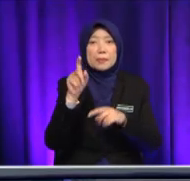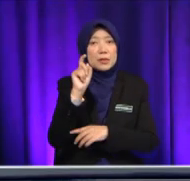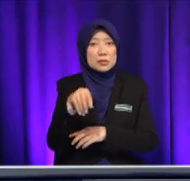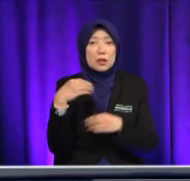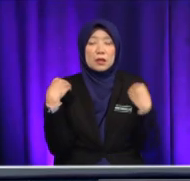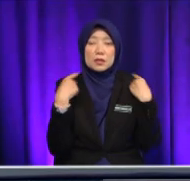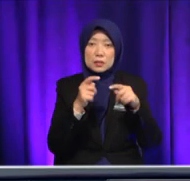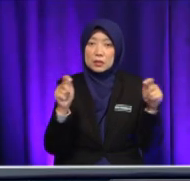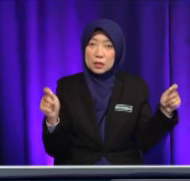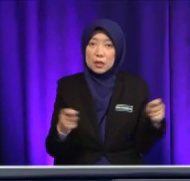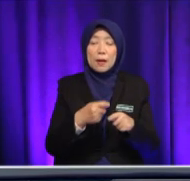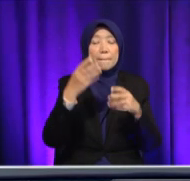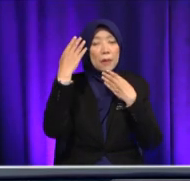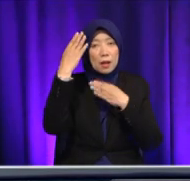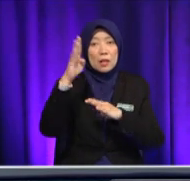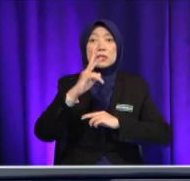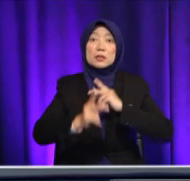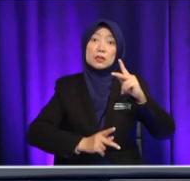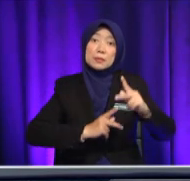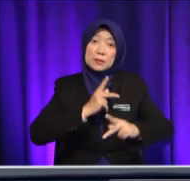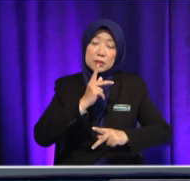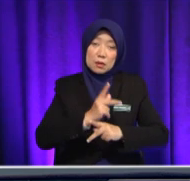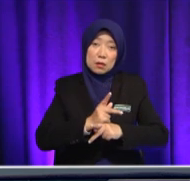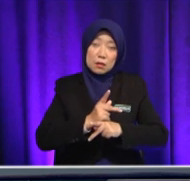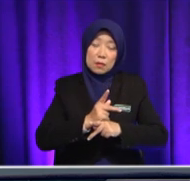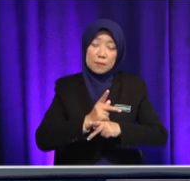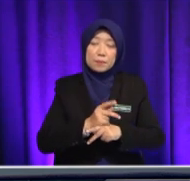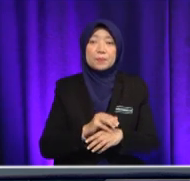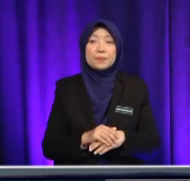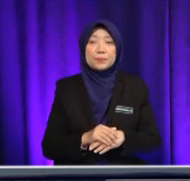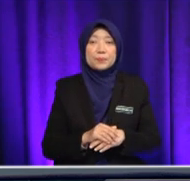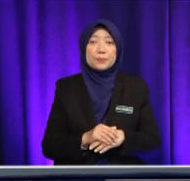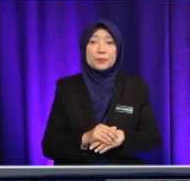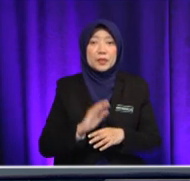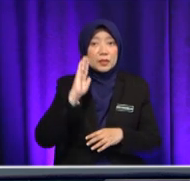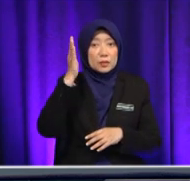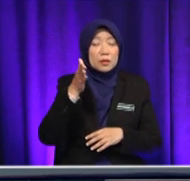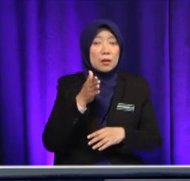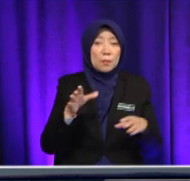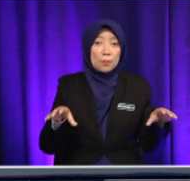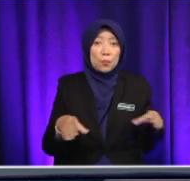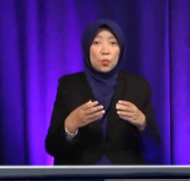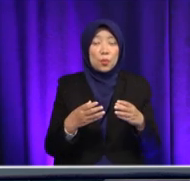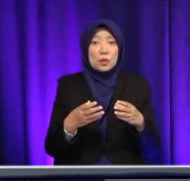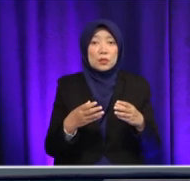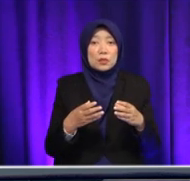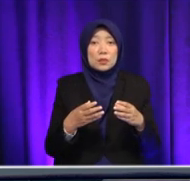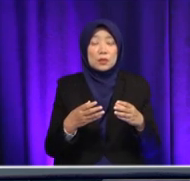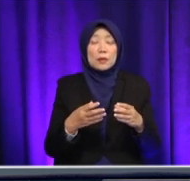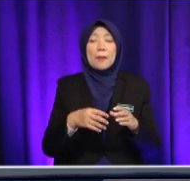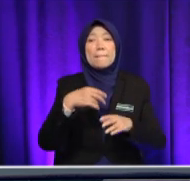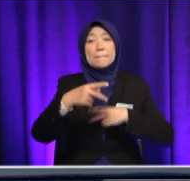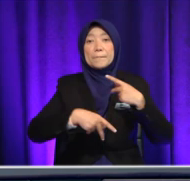balas kimia. Tindak balas kimia sama ada kita akan buat proses penyah polimeran tadi